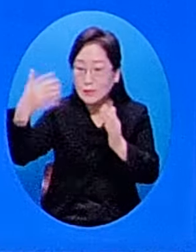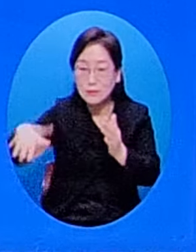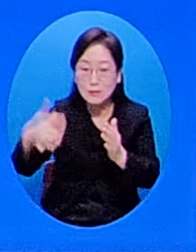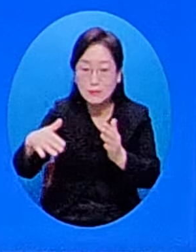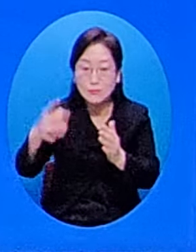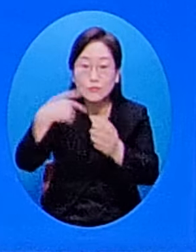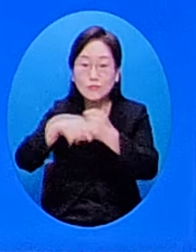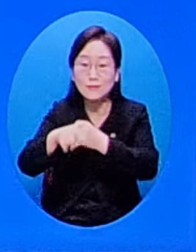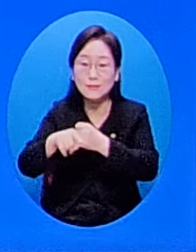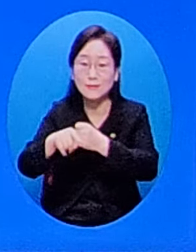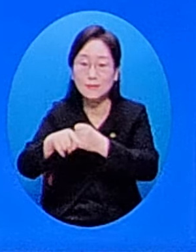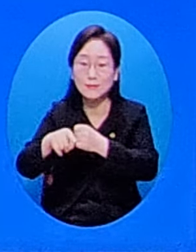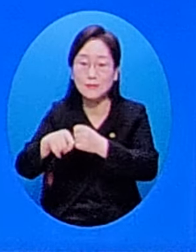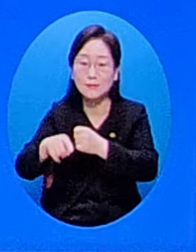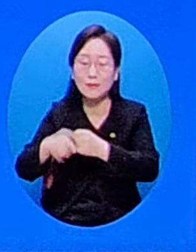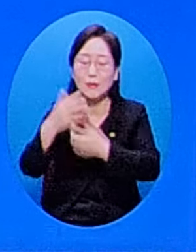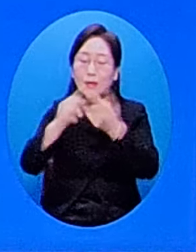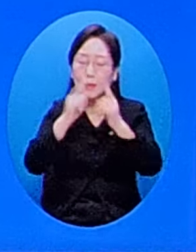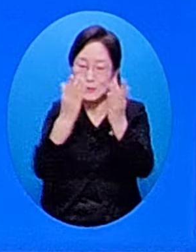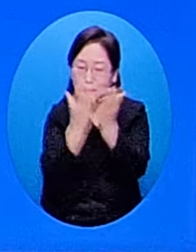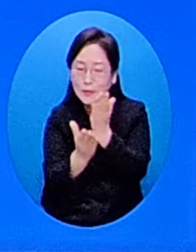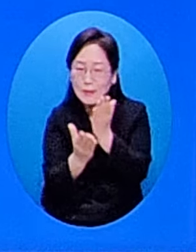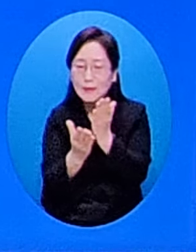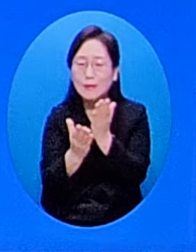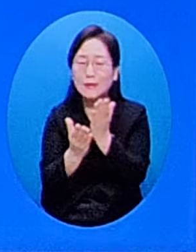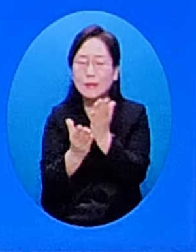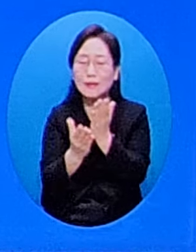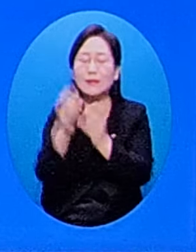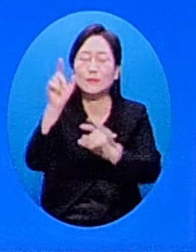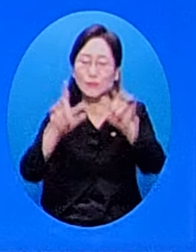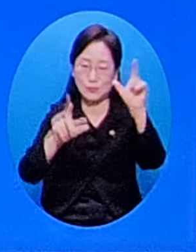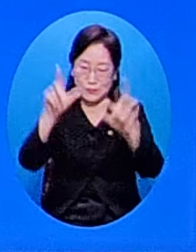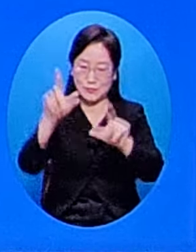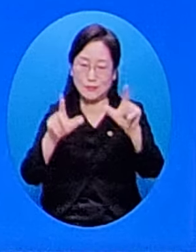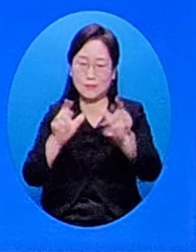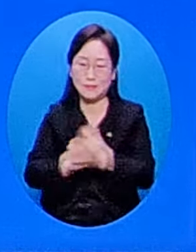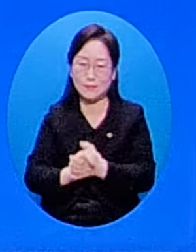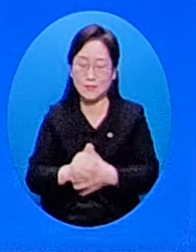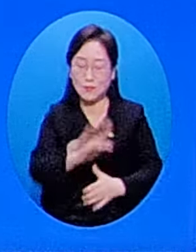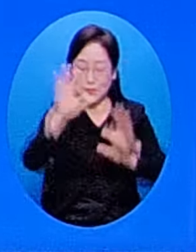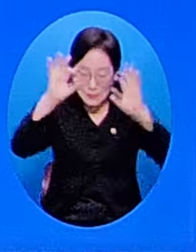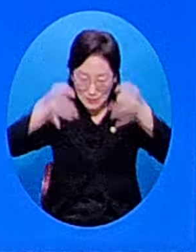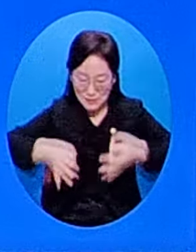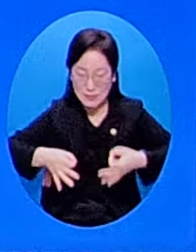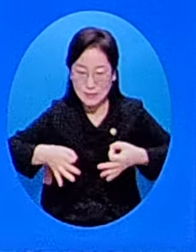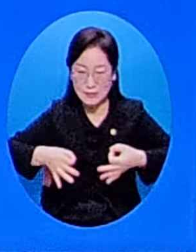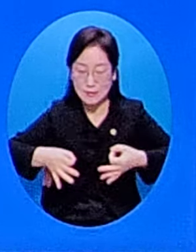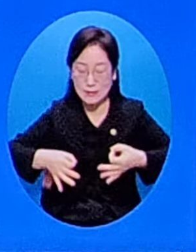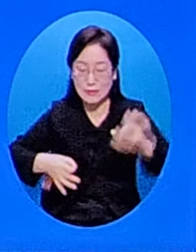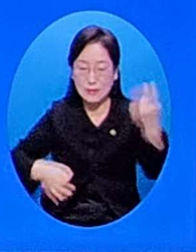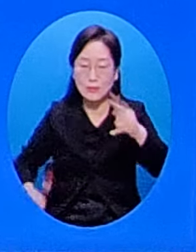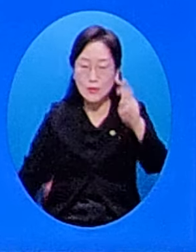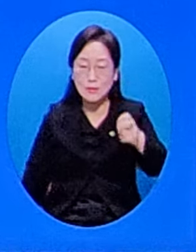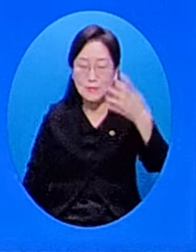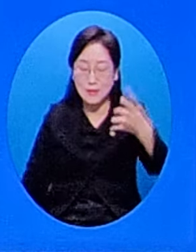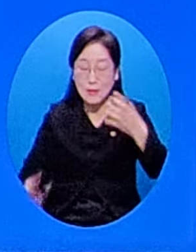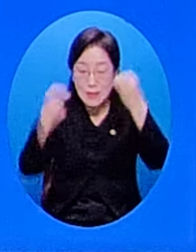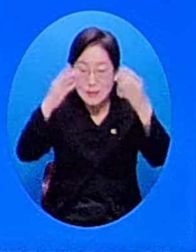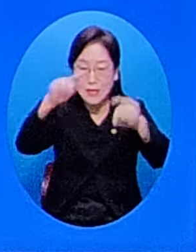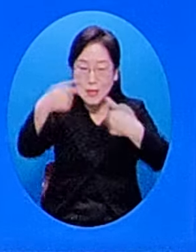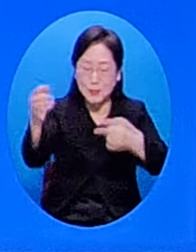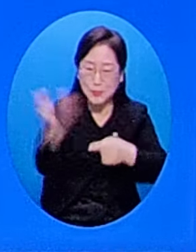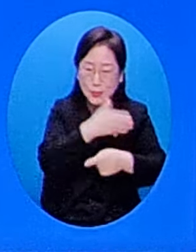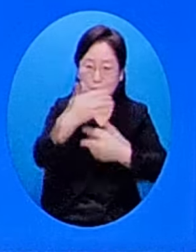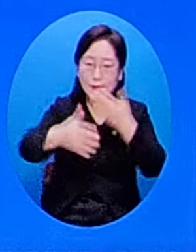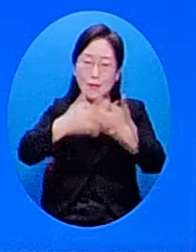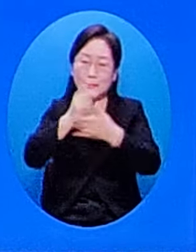있다고 하면 우리가 말씀대로 살고 있지 못한 모습이 있기 때문에 그렇습니다. 우리 자신을 돌아보고 2024년 새해에는 말씀과